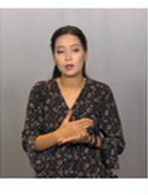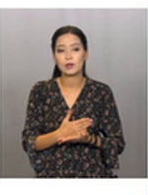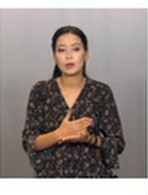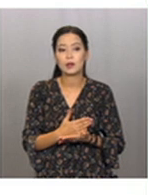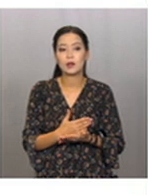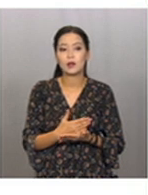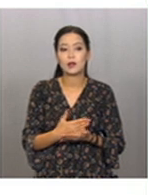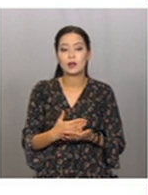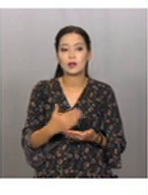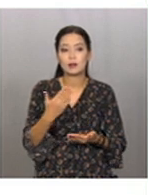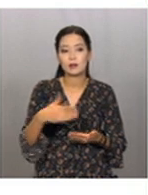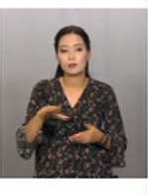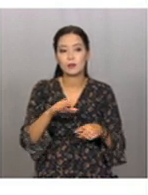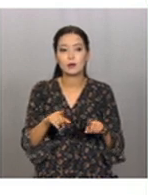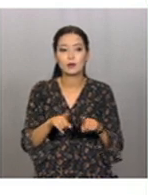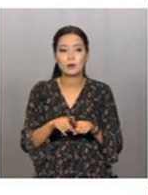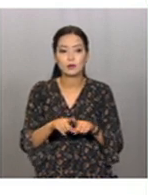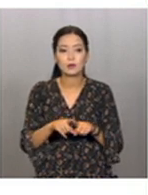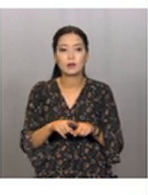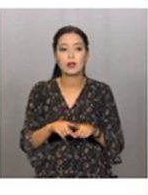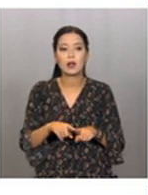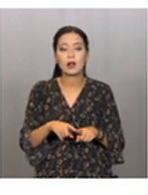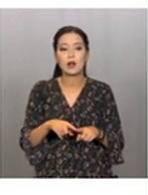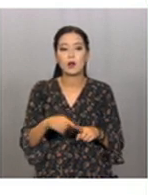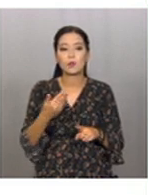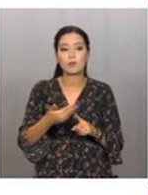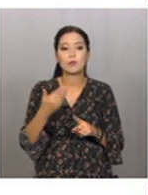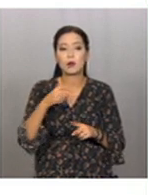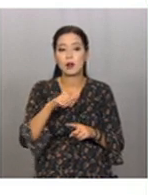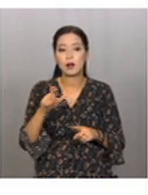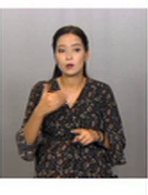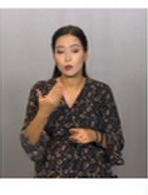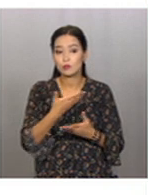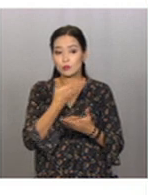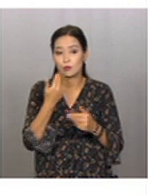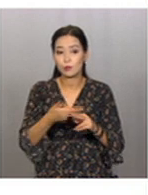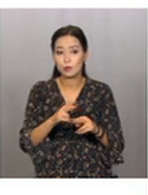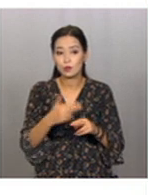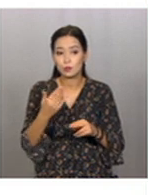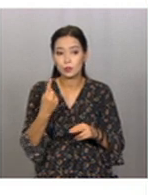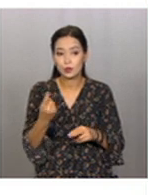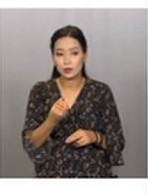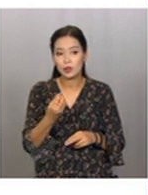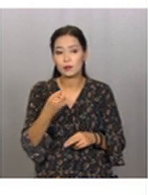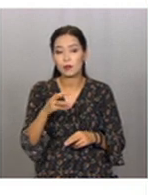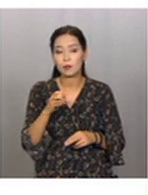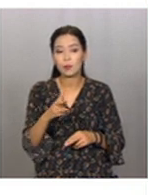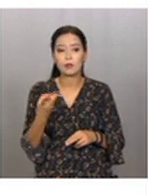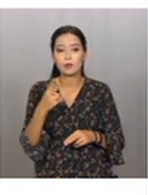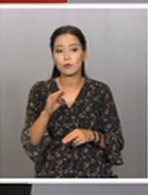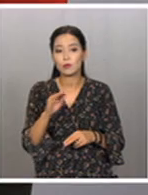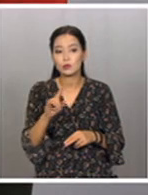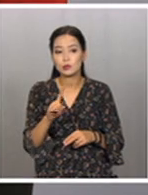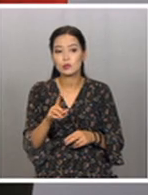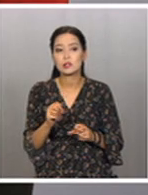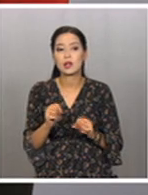кескенмін, желкенді қимақ үшін қойған сақтап деп, өзінің Біржаннан аса түскен ақын екенін мәлімдейді. Мінекей